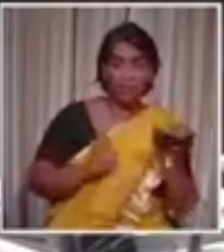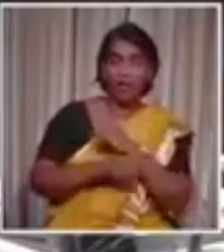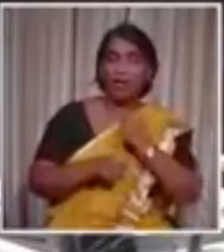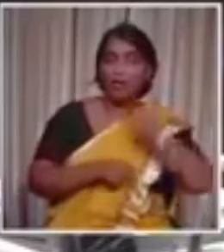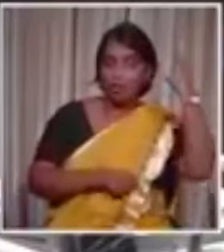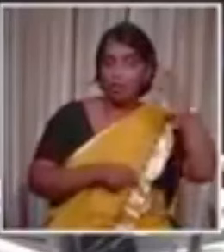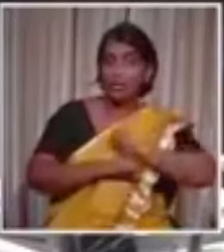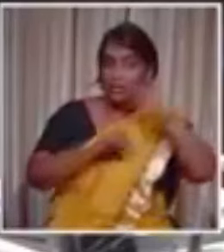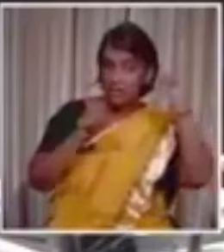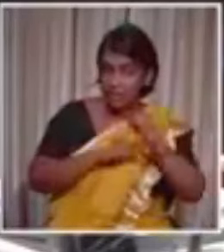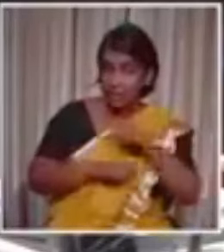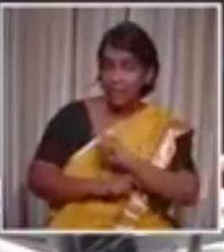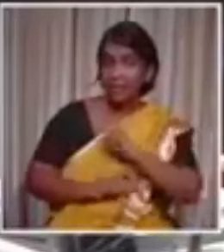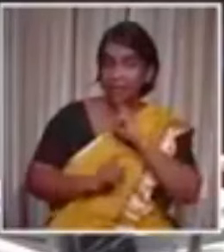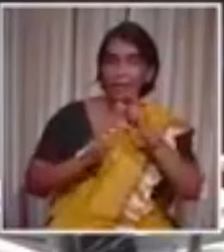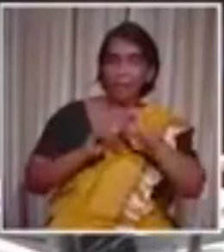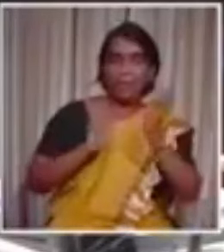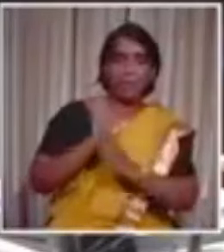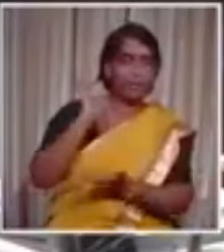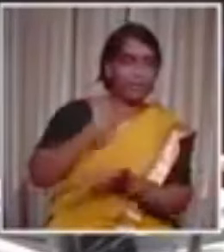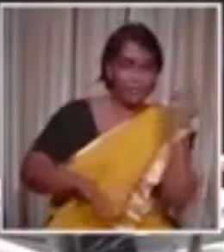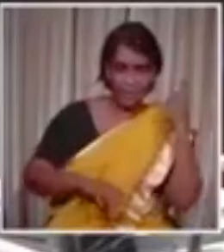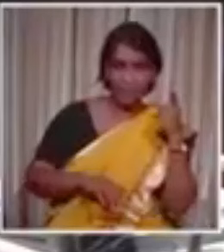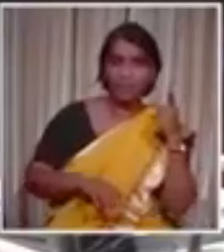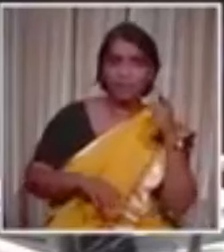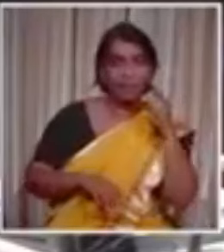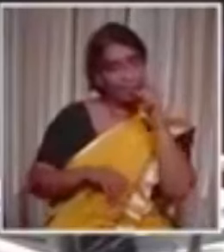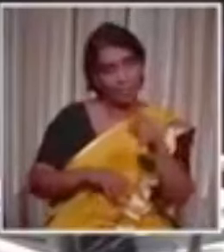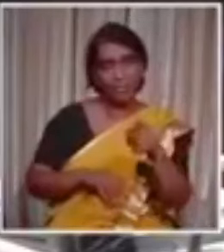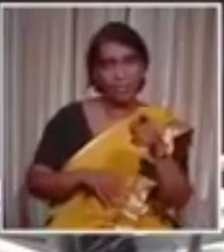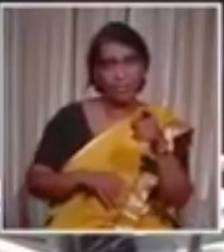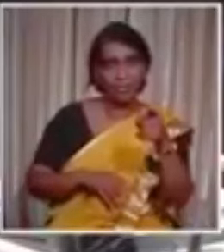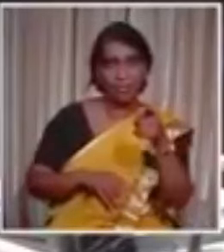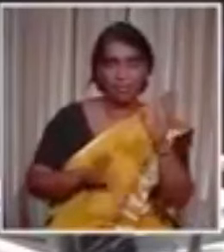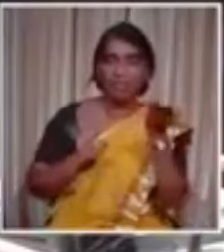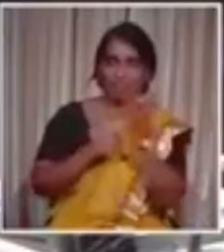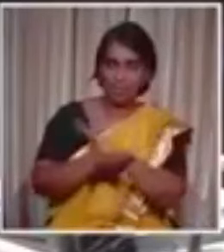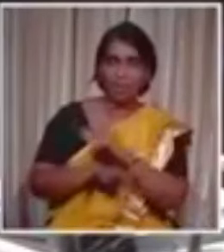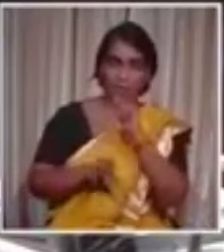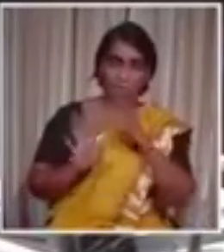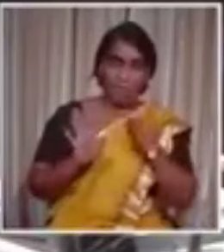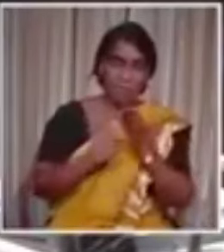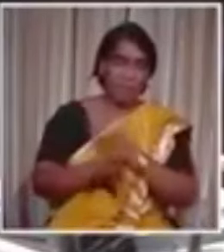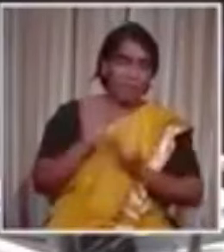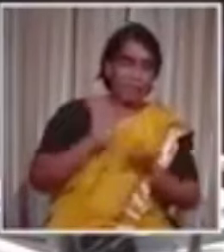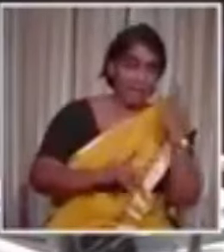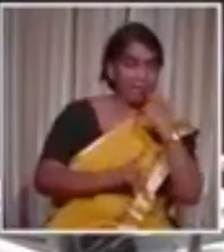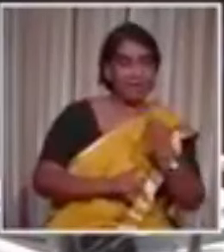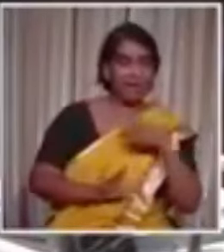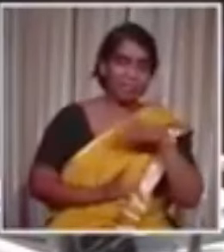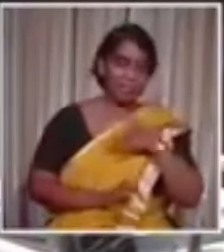එකේ ජනතාවගේ නැගී සිටීම. නිසා ඔබලා සහ සහ ඔබ ඔබතුමා මාතක කියලා ඊට කලින්ම මම යන්න හිටිය කියලා කමක් නැහැ කොහොම හරි මගේ මෙනීමේ